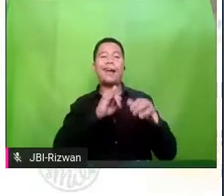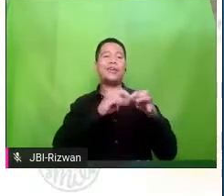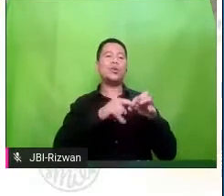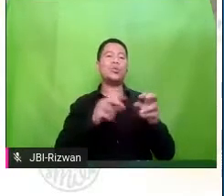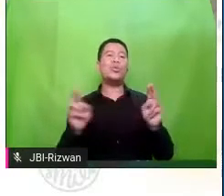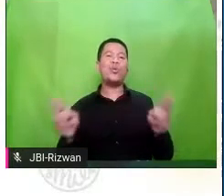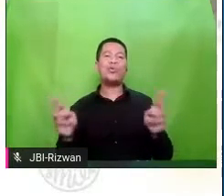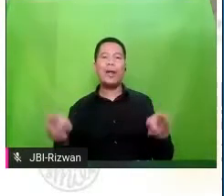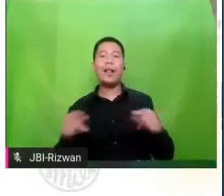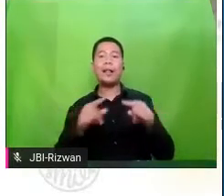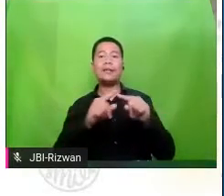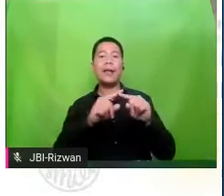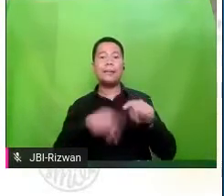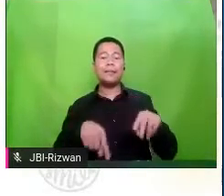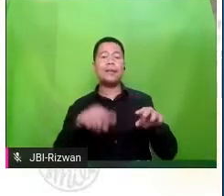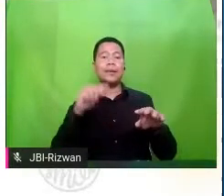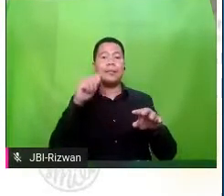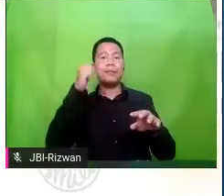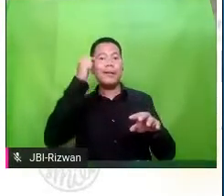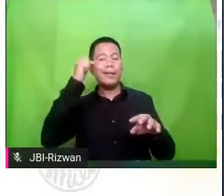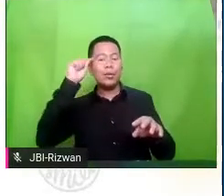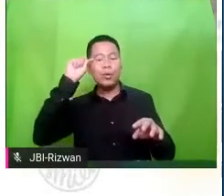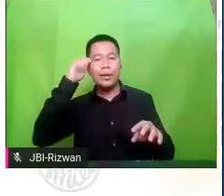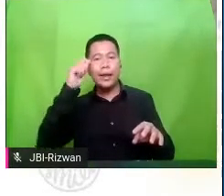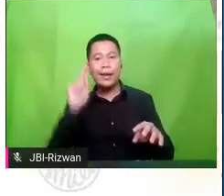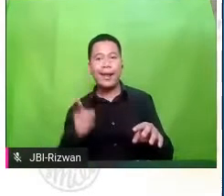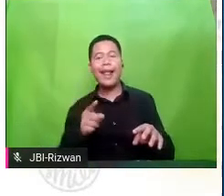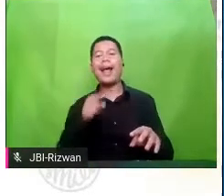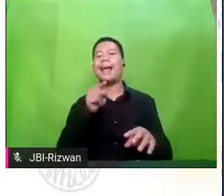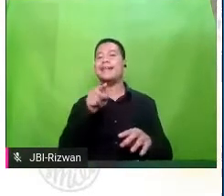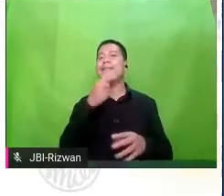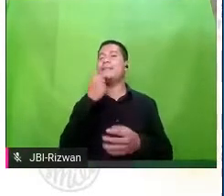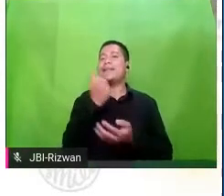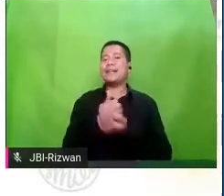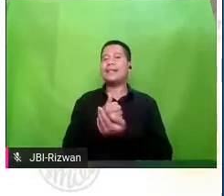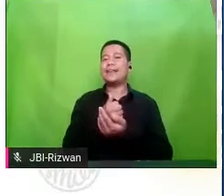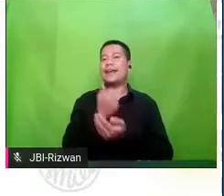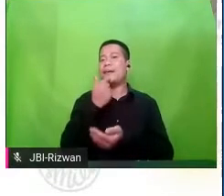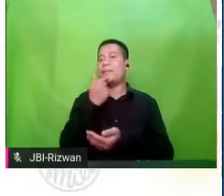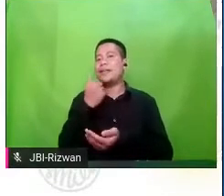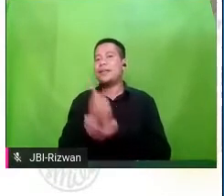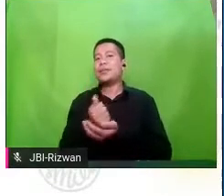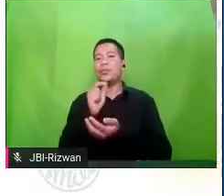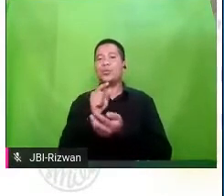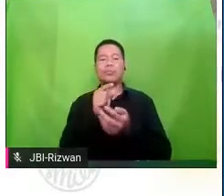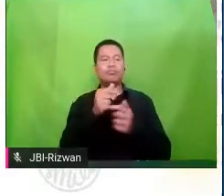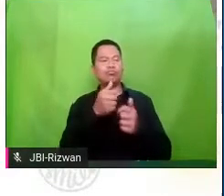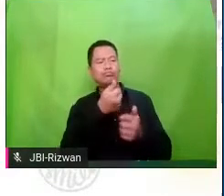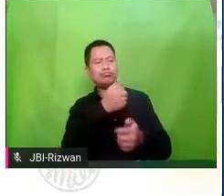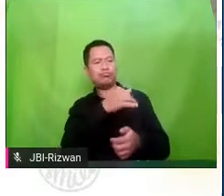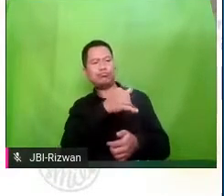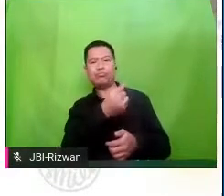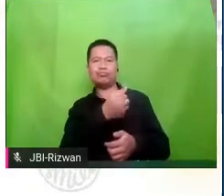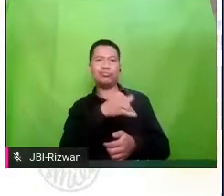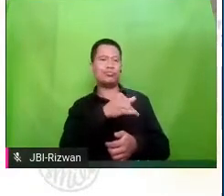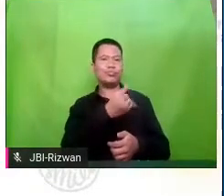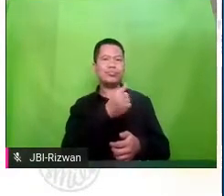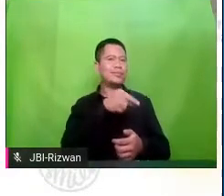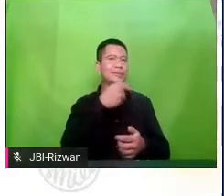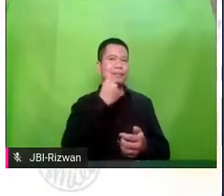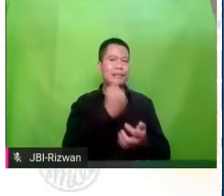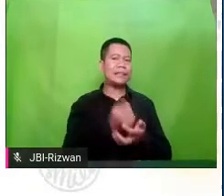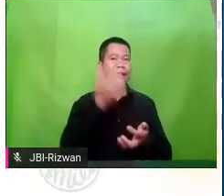juga dengan kesulitan belajar. Nah, penting sekali memverifikasi hal ini. Kenapa? Karena